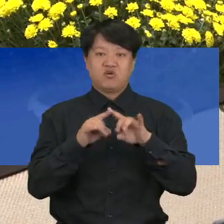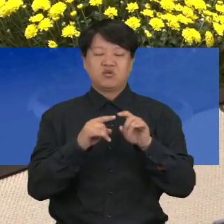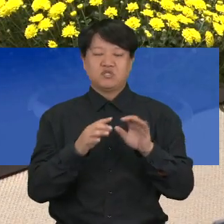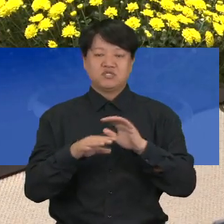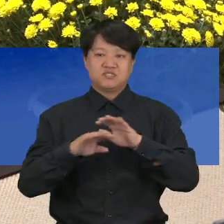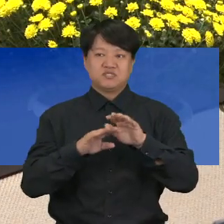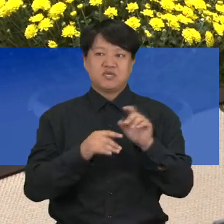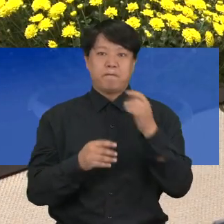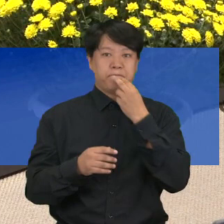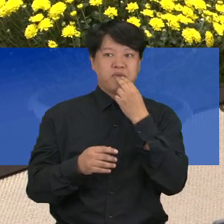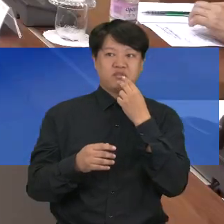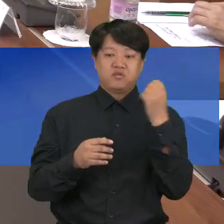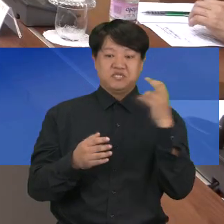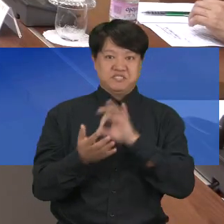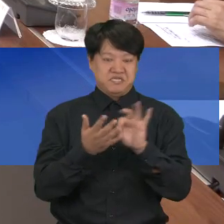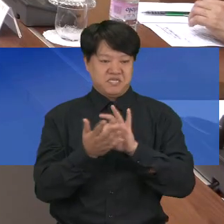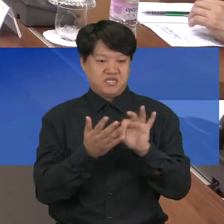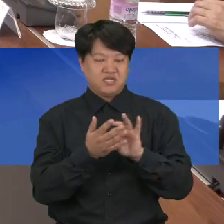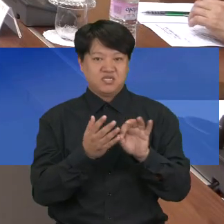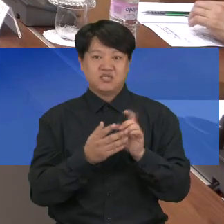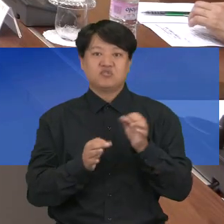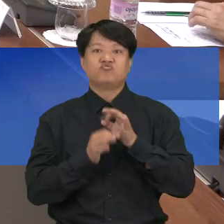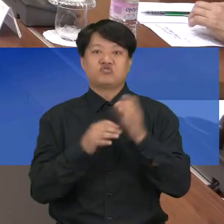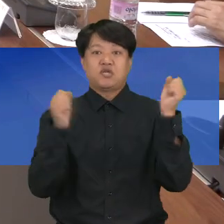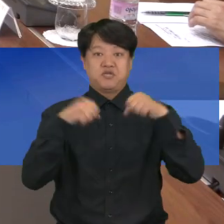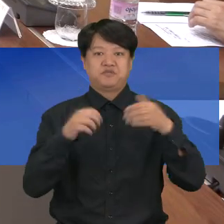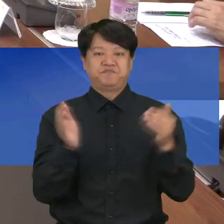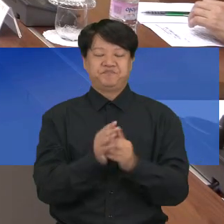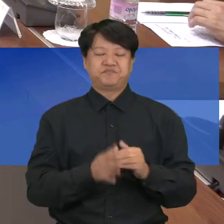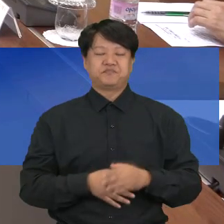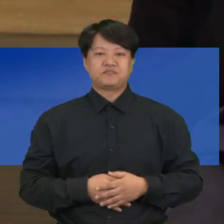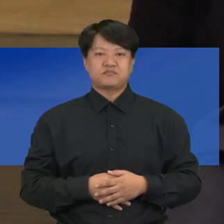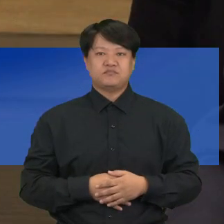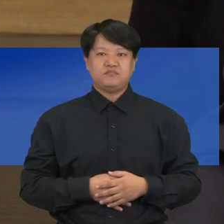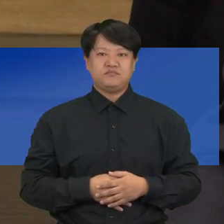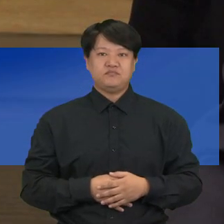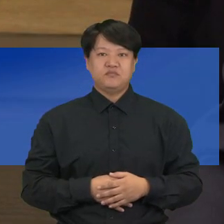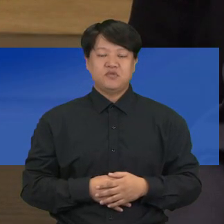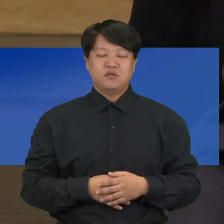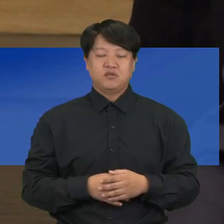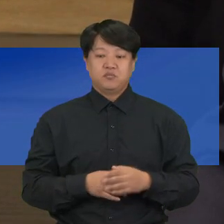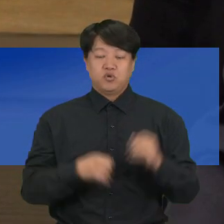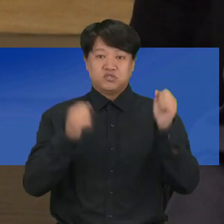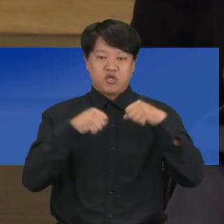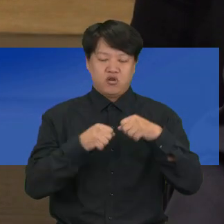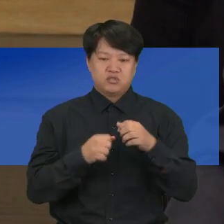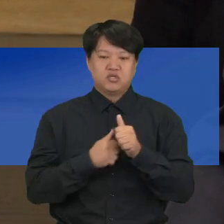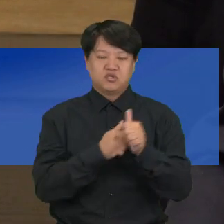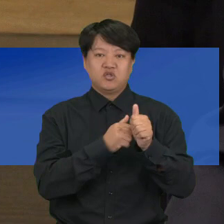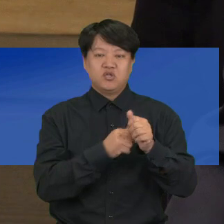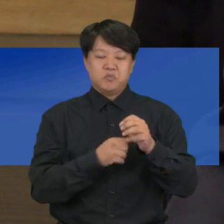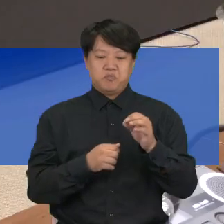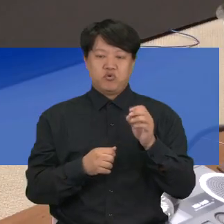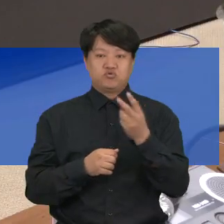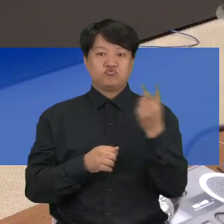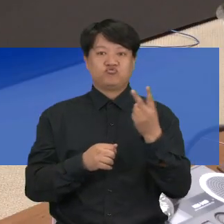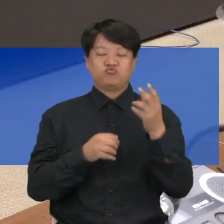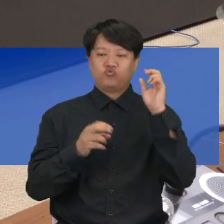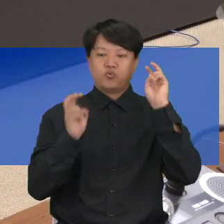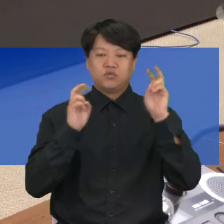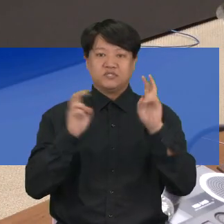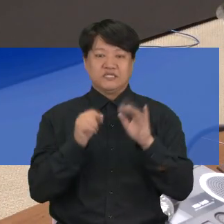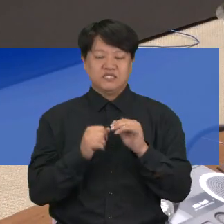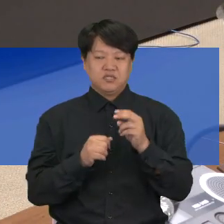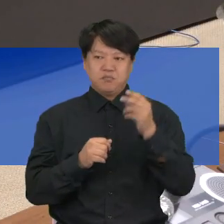리사이클 사업과 관련한 투자 양해각서를 체결했습니다 이번 투자 양해각서 체결에 따라 주식회사 에코프로 와